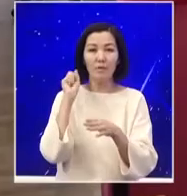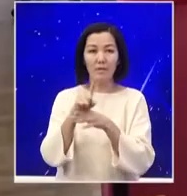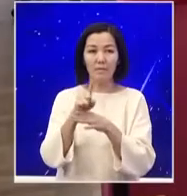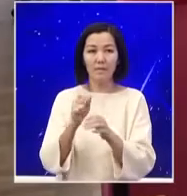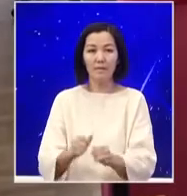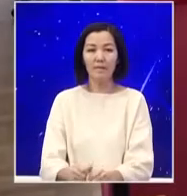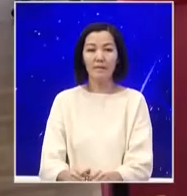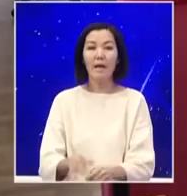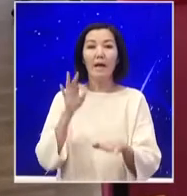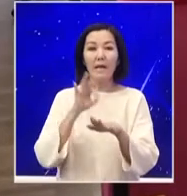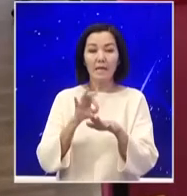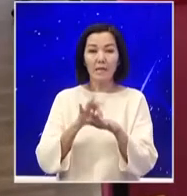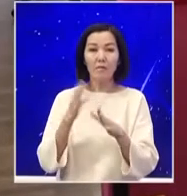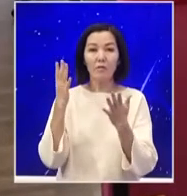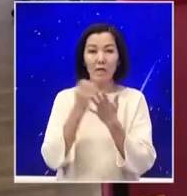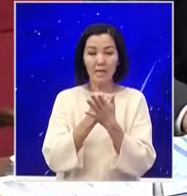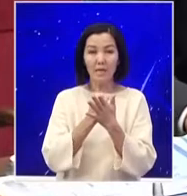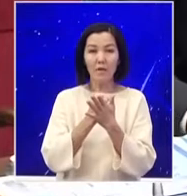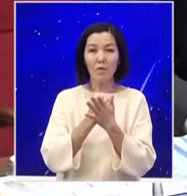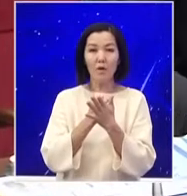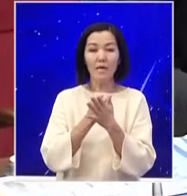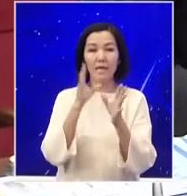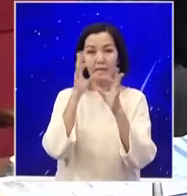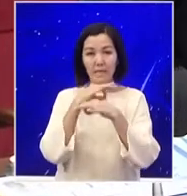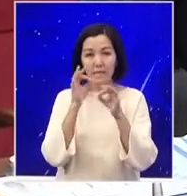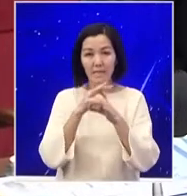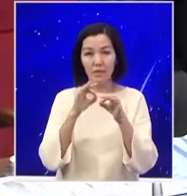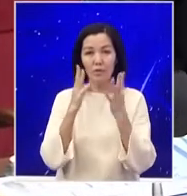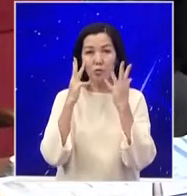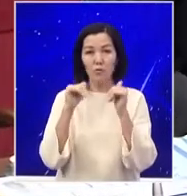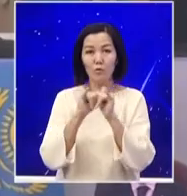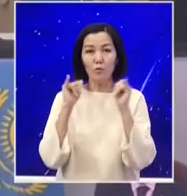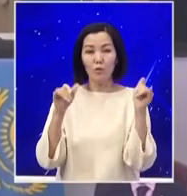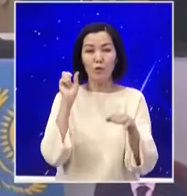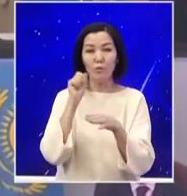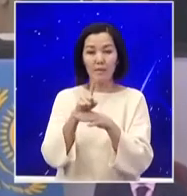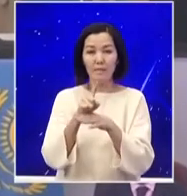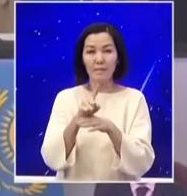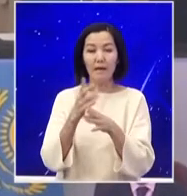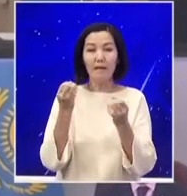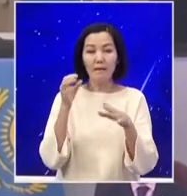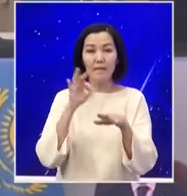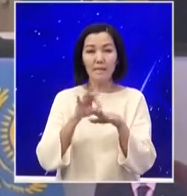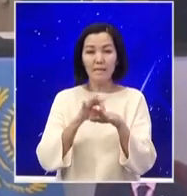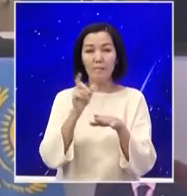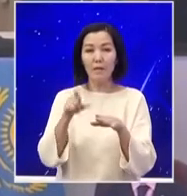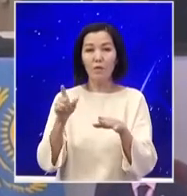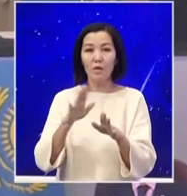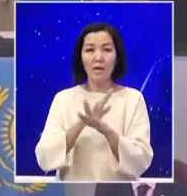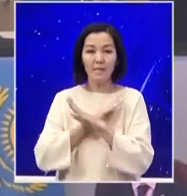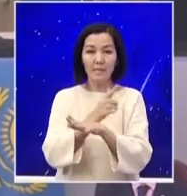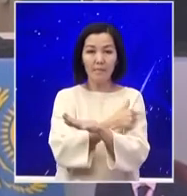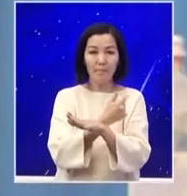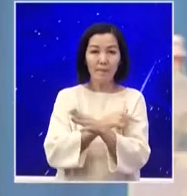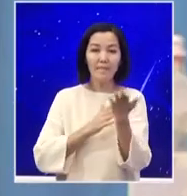тапсырды. Коронавируста анықтауға арналған сынама тапсыру көрсеткішін ұлғайтуды міндеттеді. Тағы індетпен ауырған және қаза тапқан